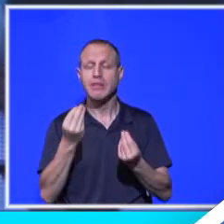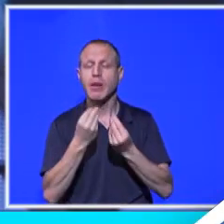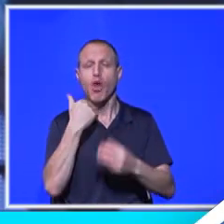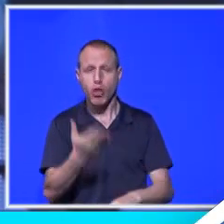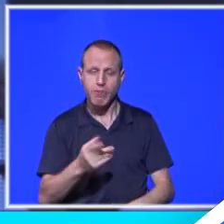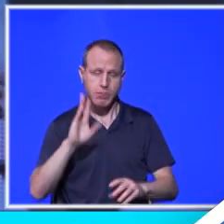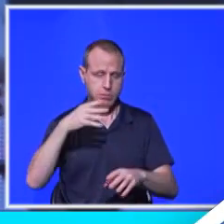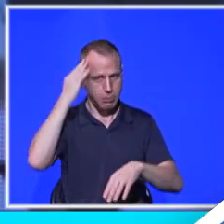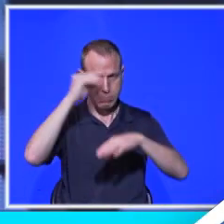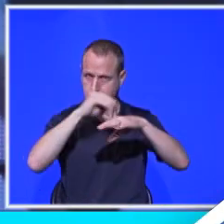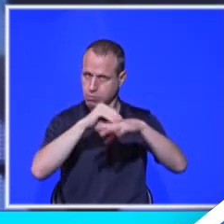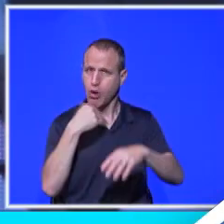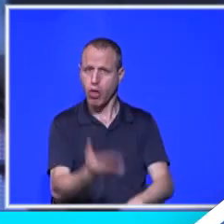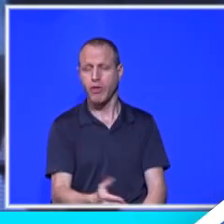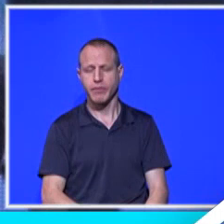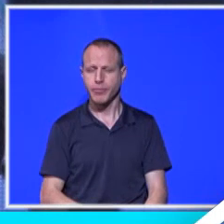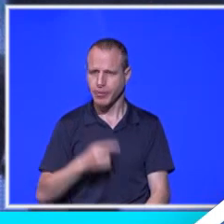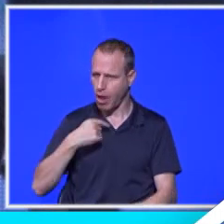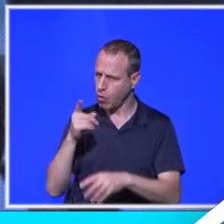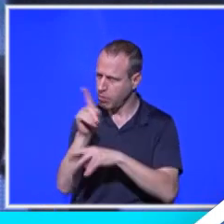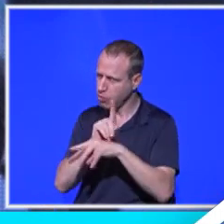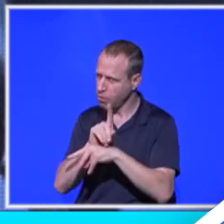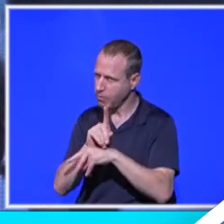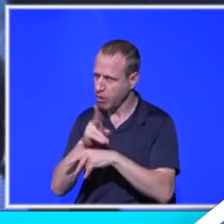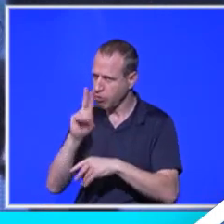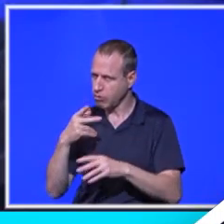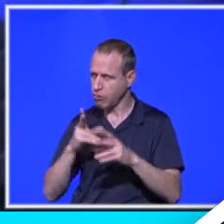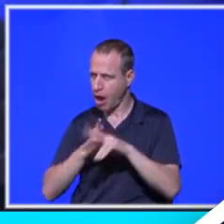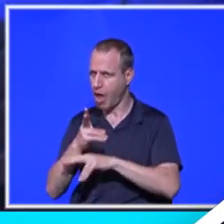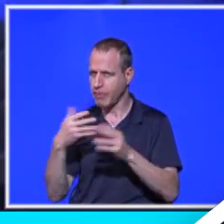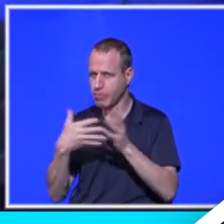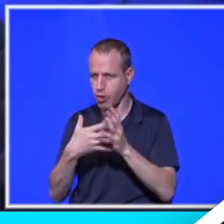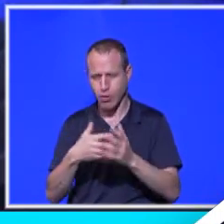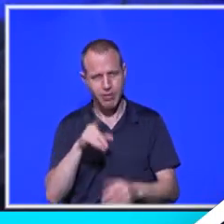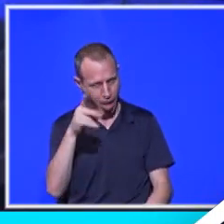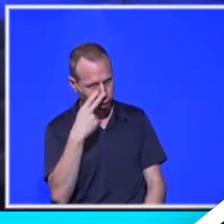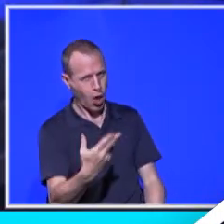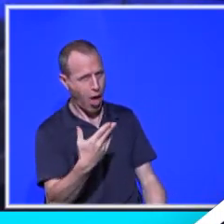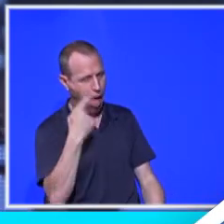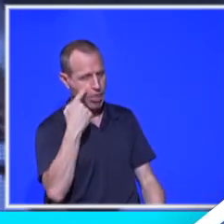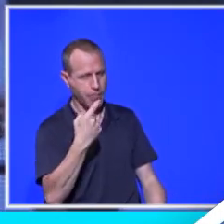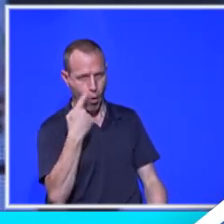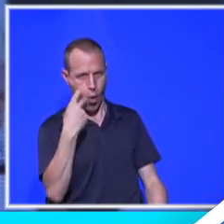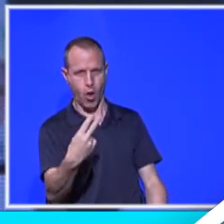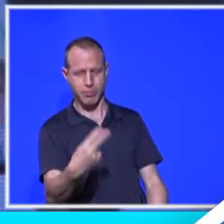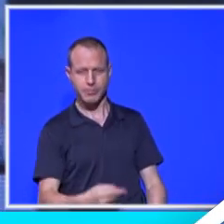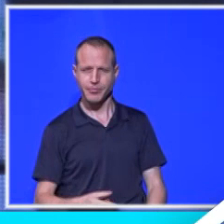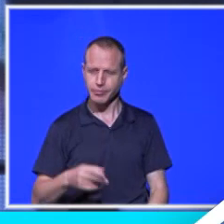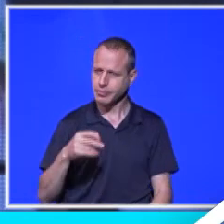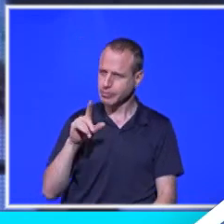אנחנו נמצאים בעידן שאפשר בכלל להעביר ביקורת? אני מבין, את רואה, עינייך הרואות. אבל עינייך הרואות,